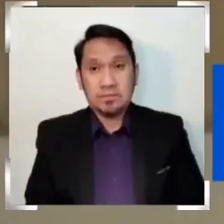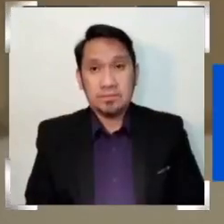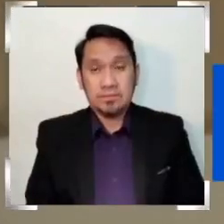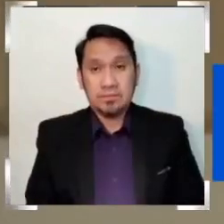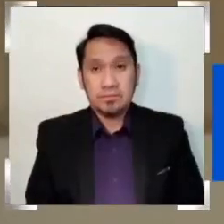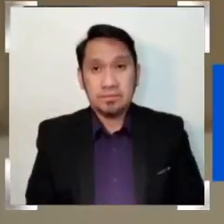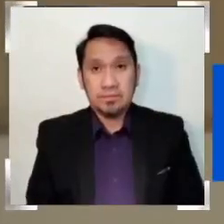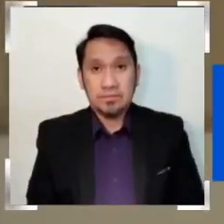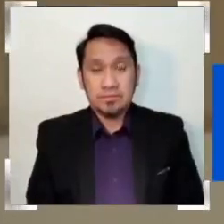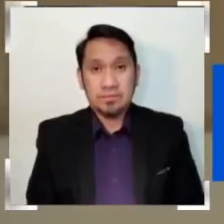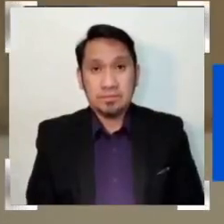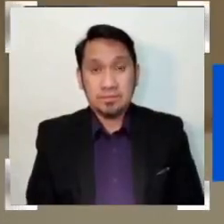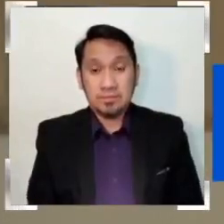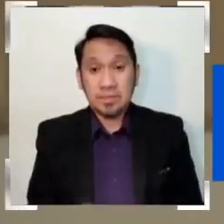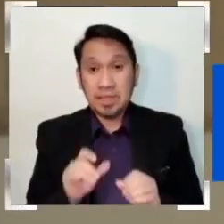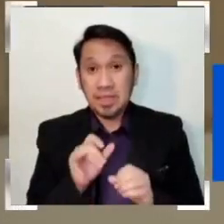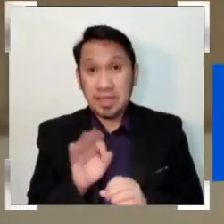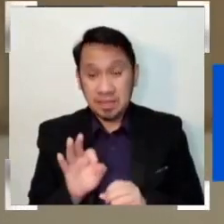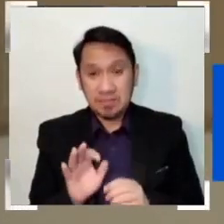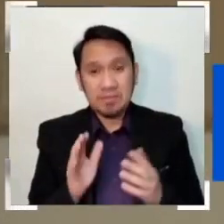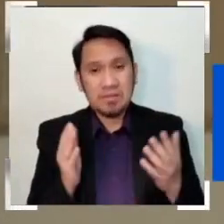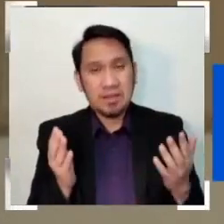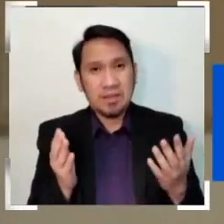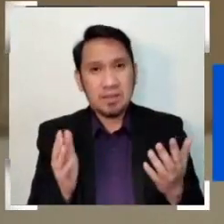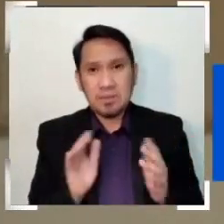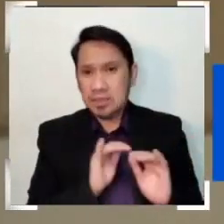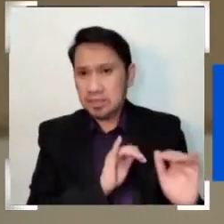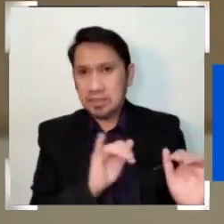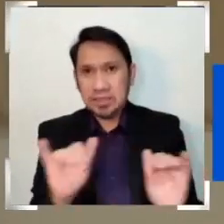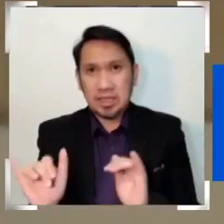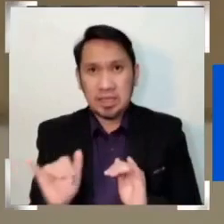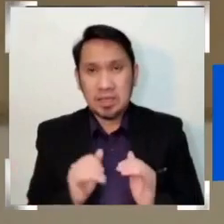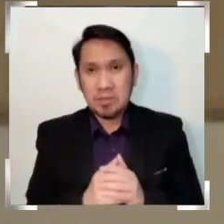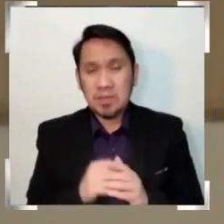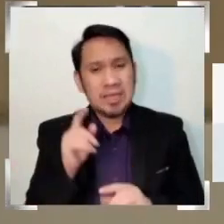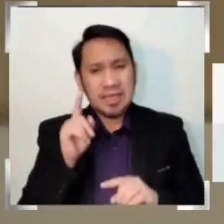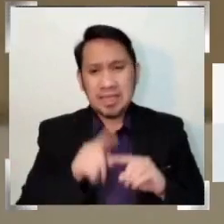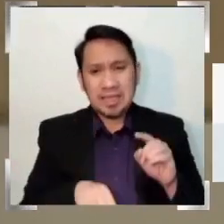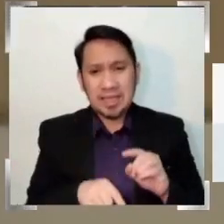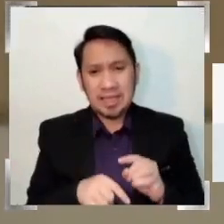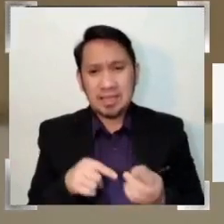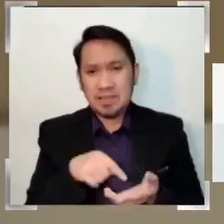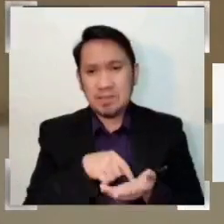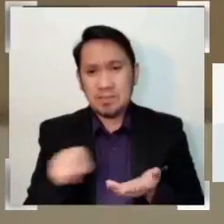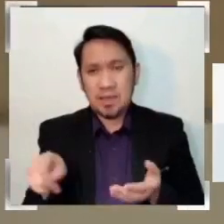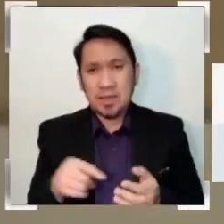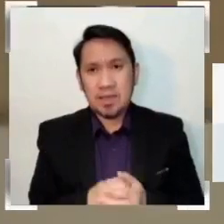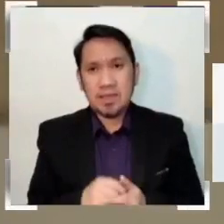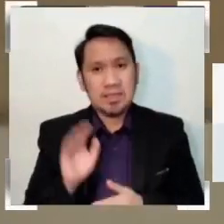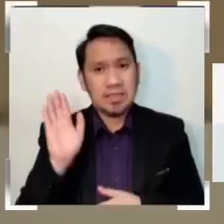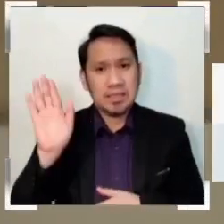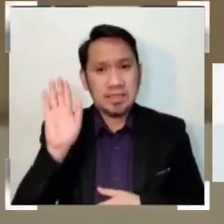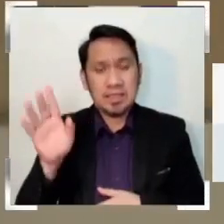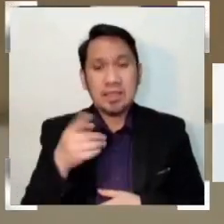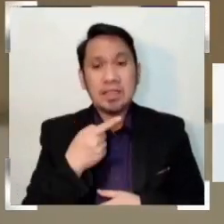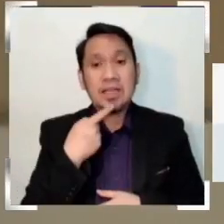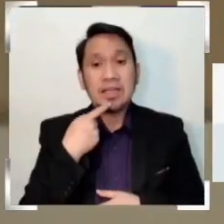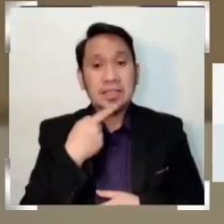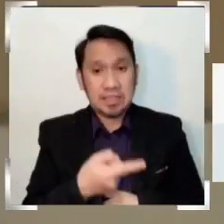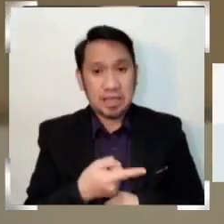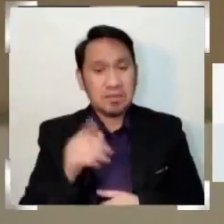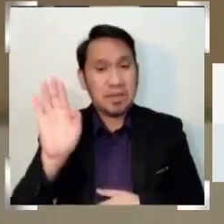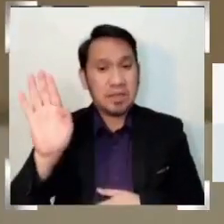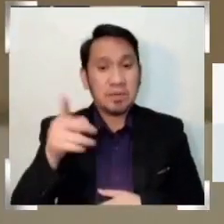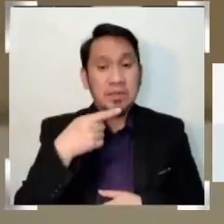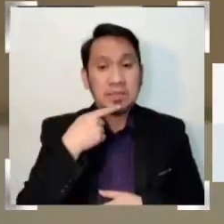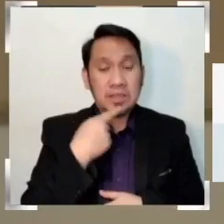Sabay-sabay nga naman daw talaga, hindi po talaga kakayanin. Sila na rin po ang nagsasabi na bakit ba